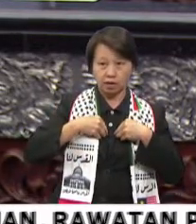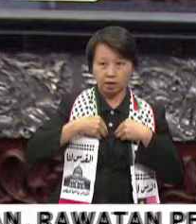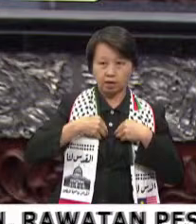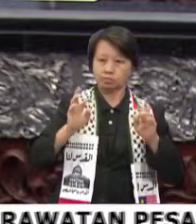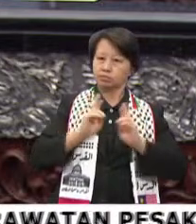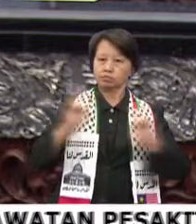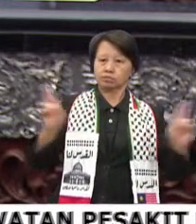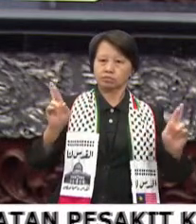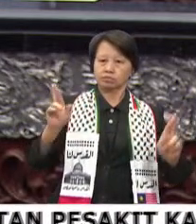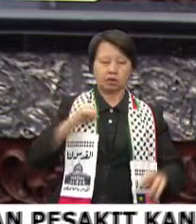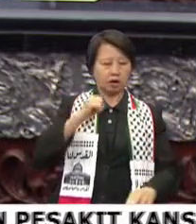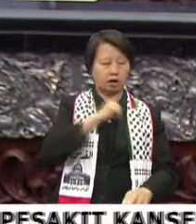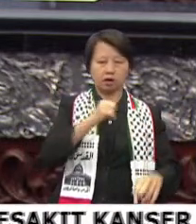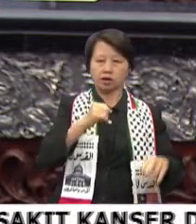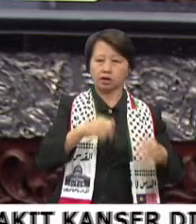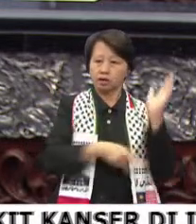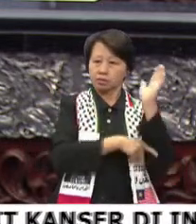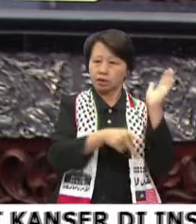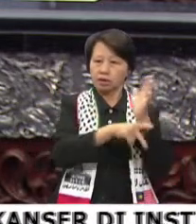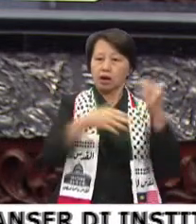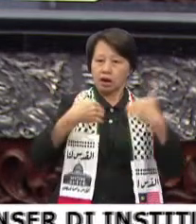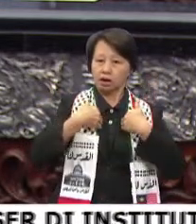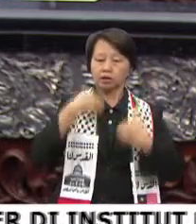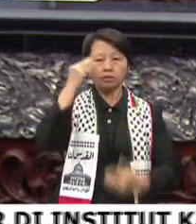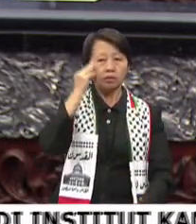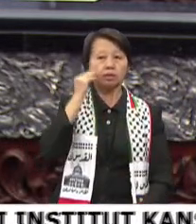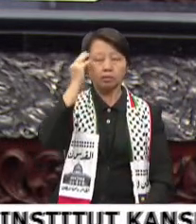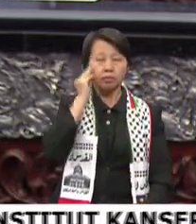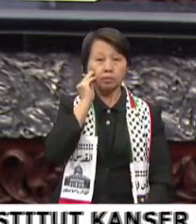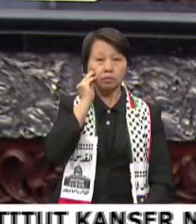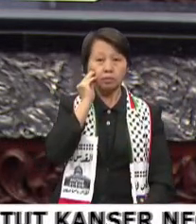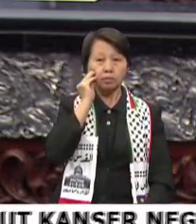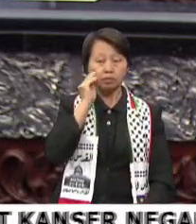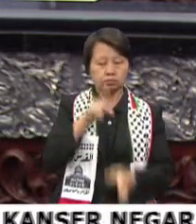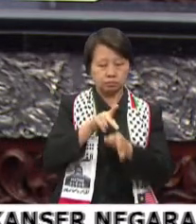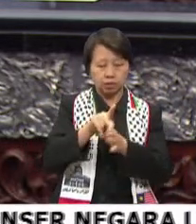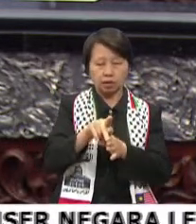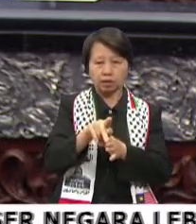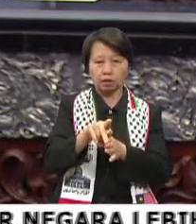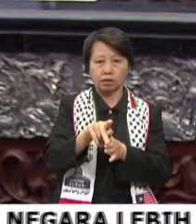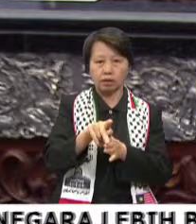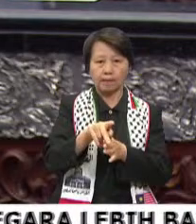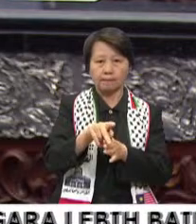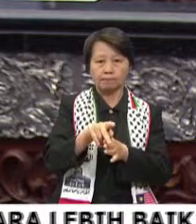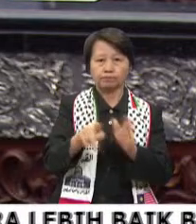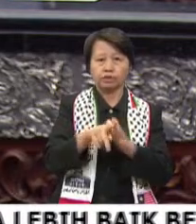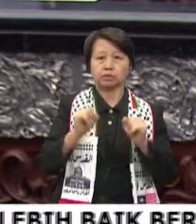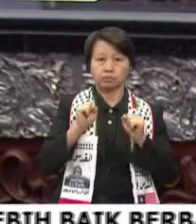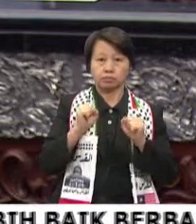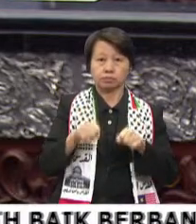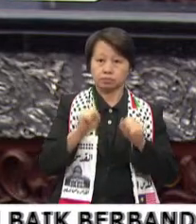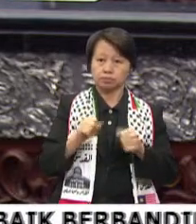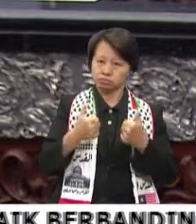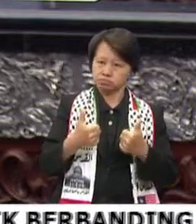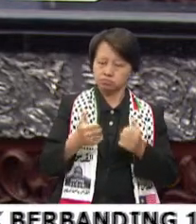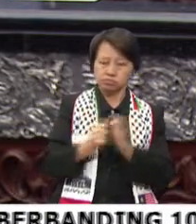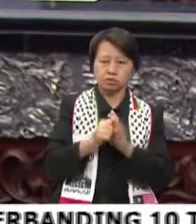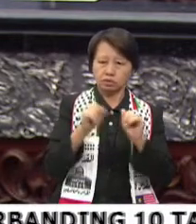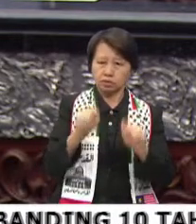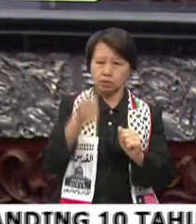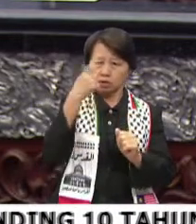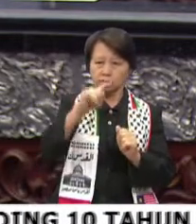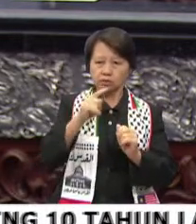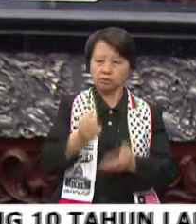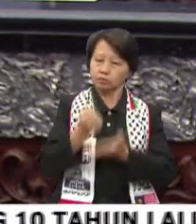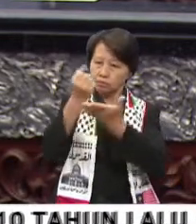kesediaan ahli-ahli parlimen yang mempunyai pengalaman kepakaran kebolehan keupayaan